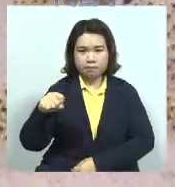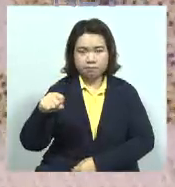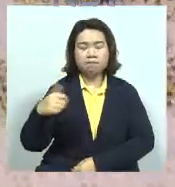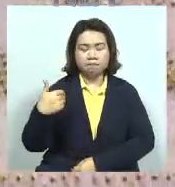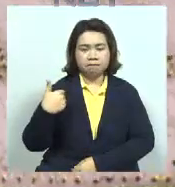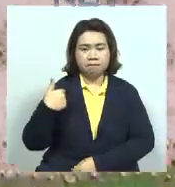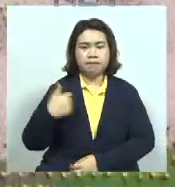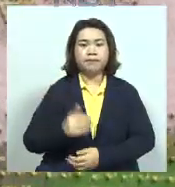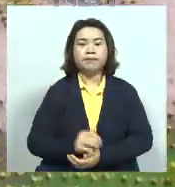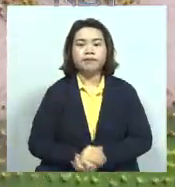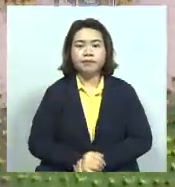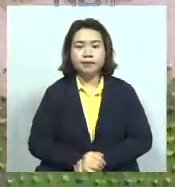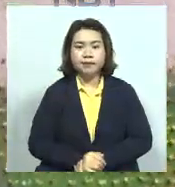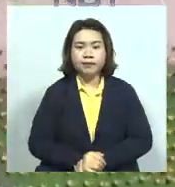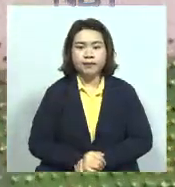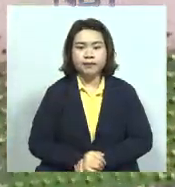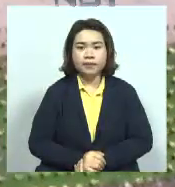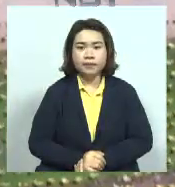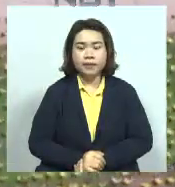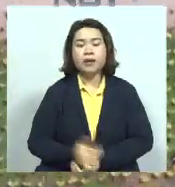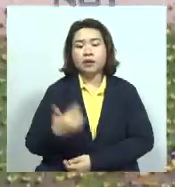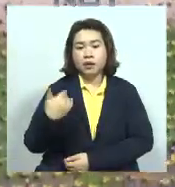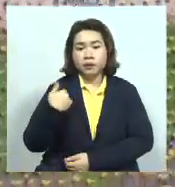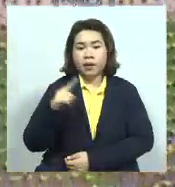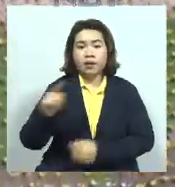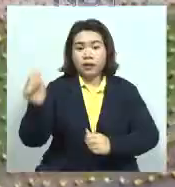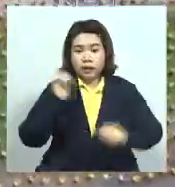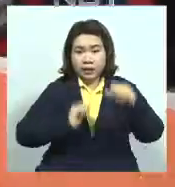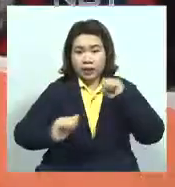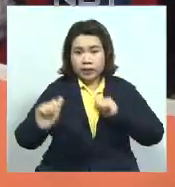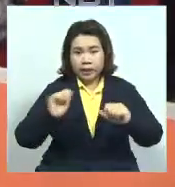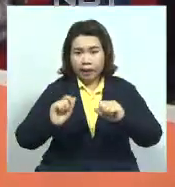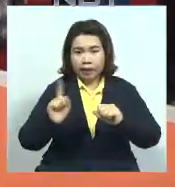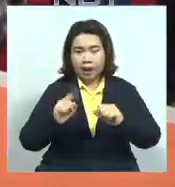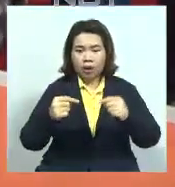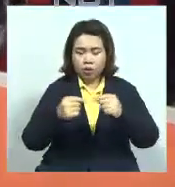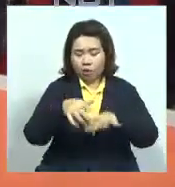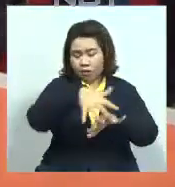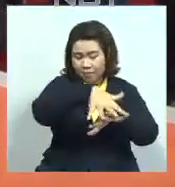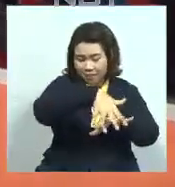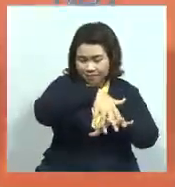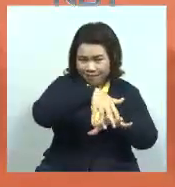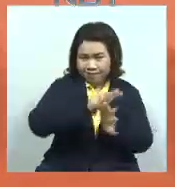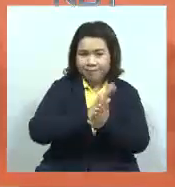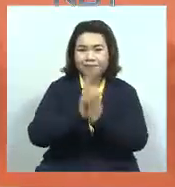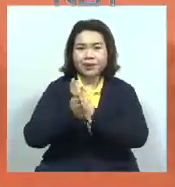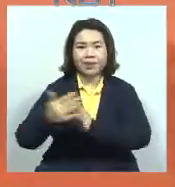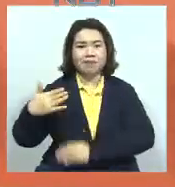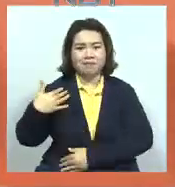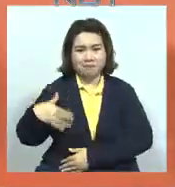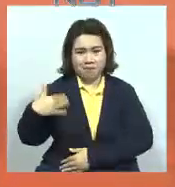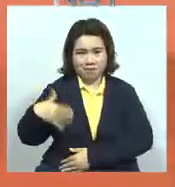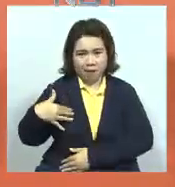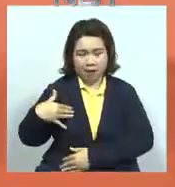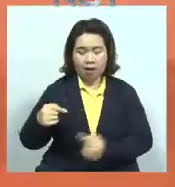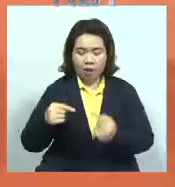จพระวชิรเกล้าเจ้าอยู่หัวนอกจากนี้ครับยังมีการแสดงชุดจากเส้นใยสู่ผืนผ้าจากภูมิปัญญา